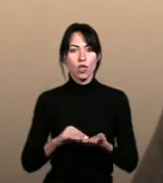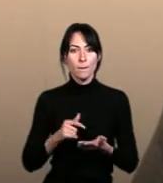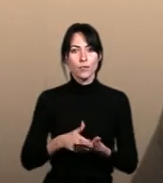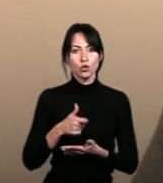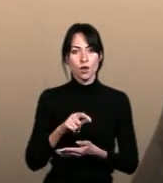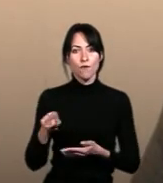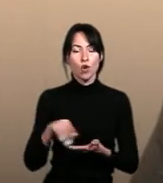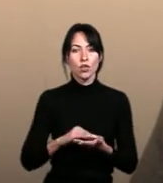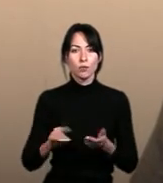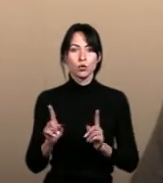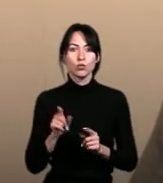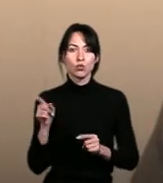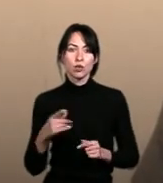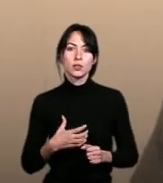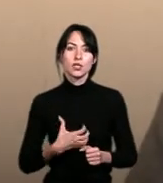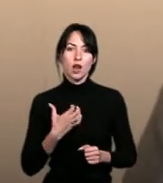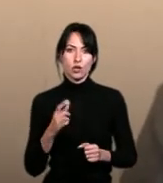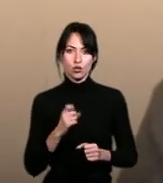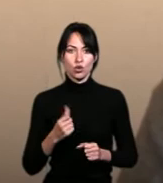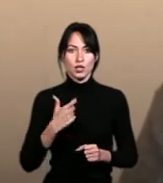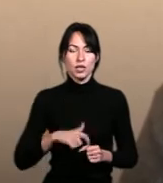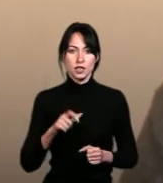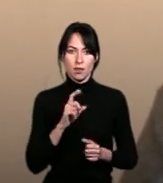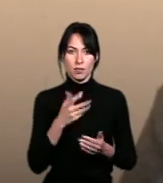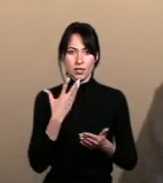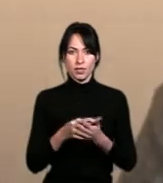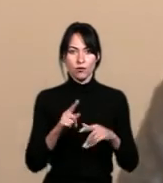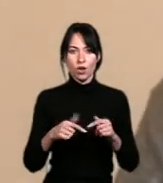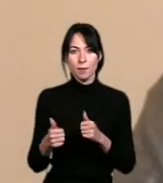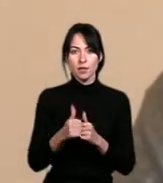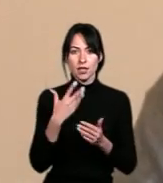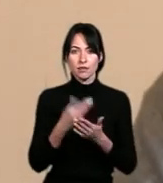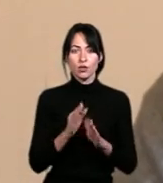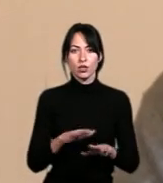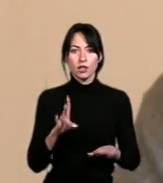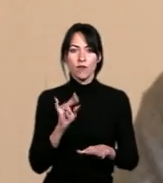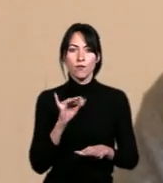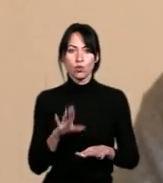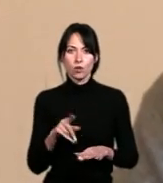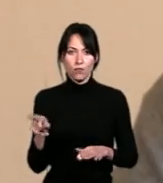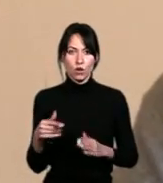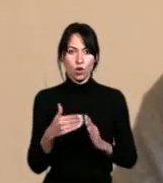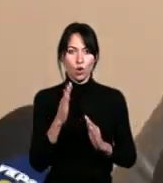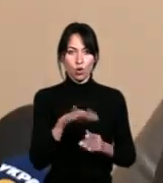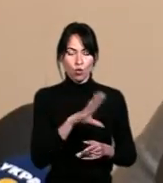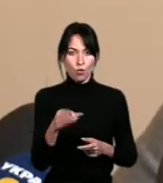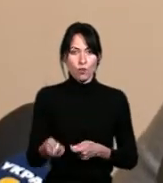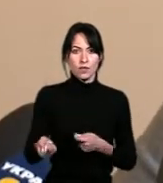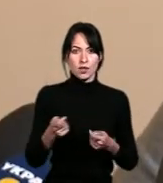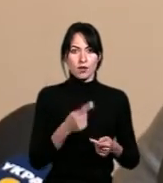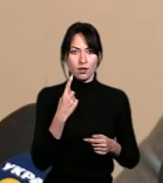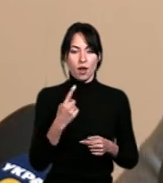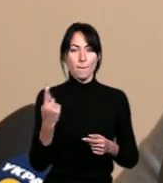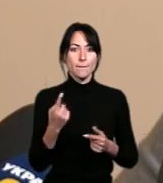вони її пишуть, тому що їм страшно за себе, за своїх близьких, за своїх дітей, онуків. Вони ж йдуть додому і несуть все додому. Перші